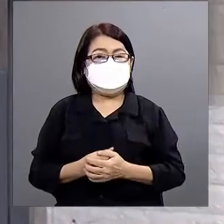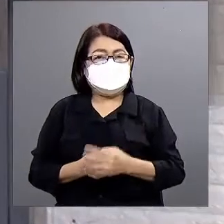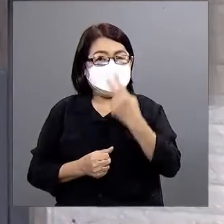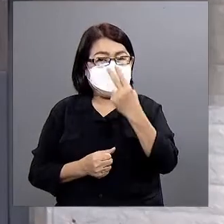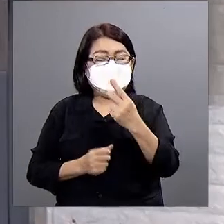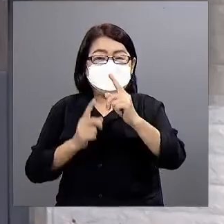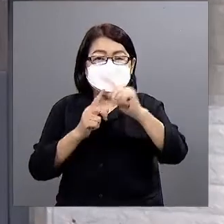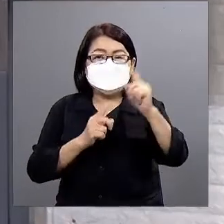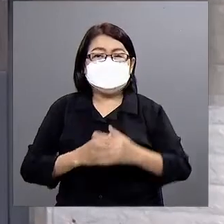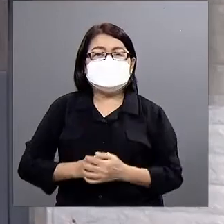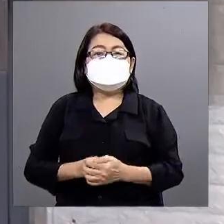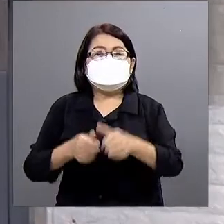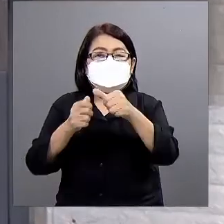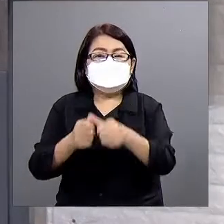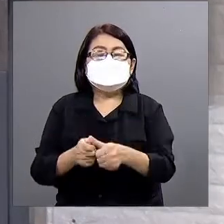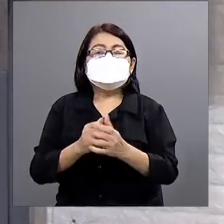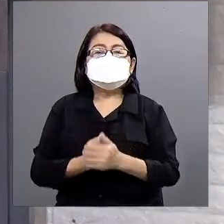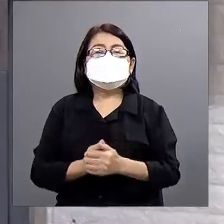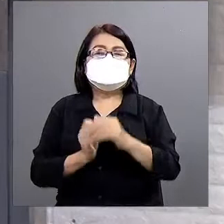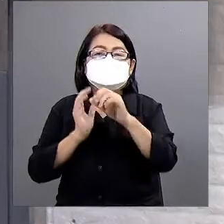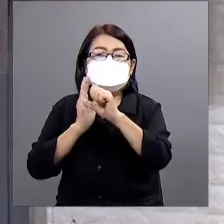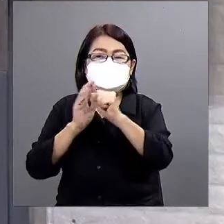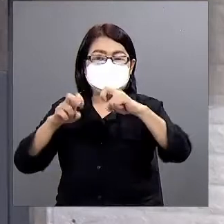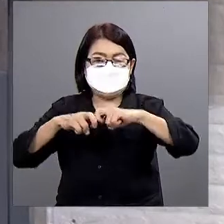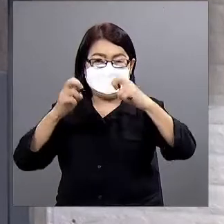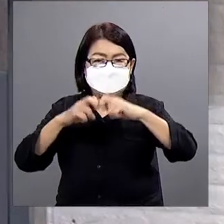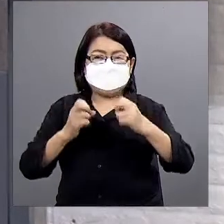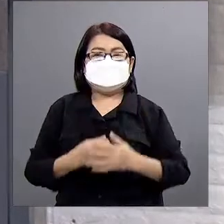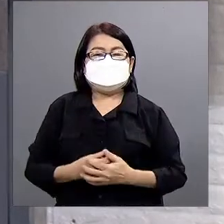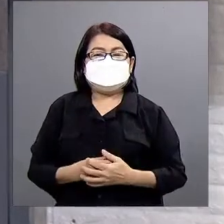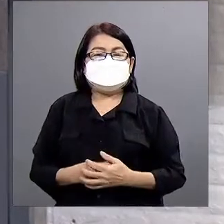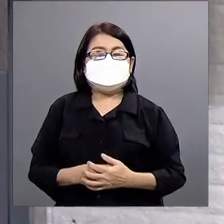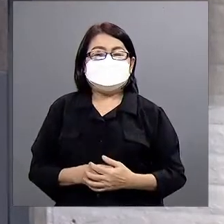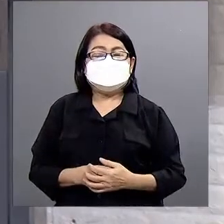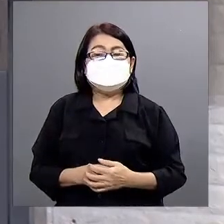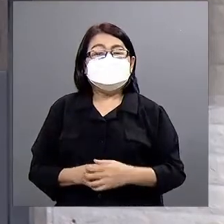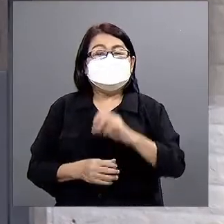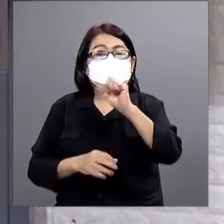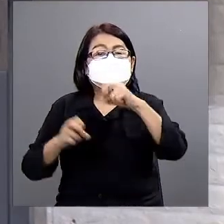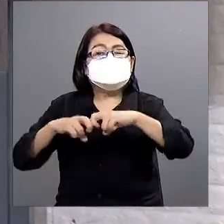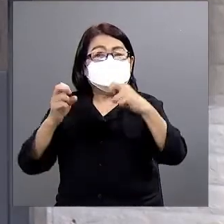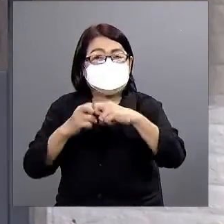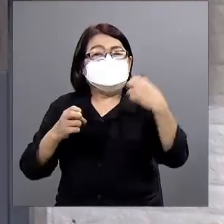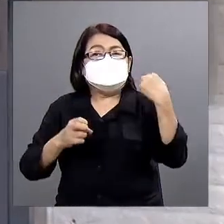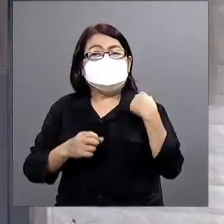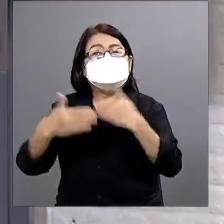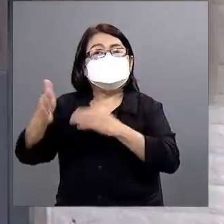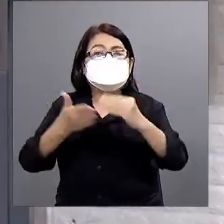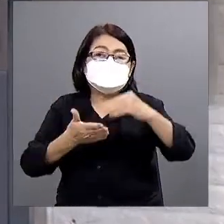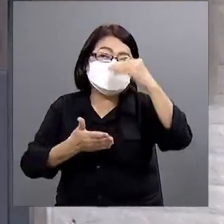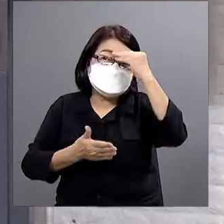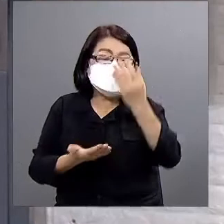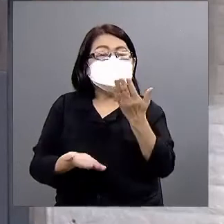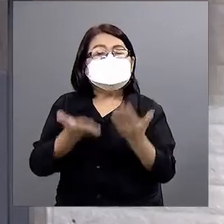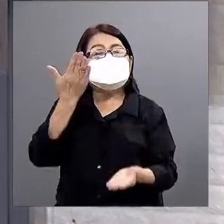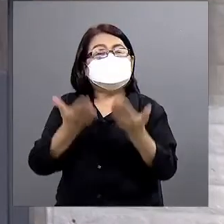านใต้เมืองสุรินทร์ถิ่นกันตรึมนะคะที่นั่นเขาเปิดห้องเรียนตามใจที่อำเภอลำดวนจังหวัดสุรินทร์ค่ะนี่แหละค่ะหน้าต